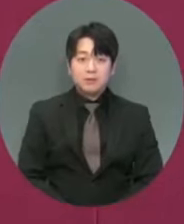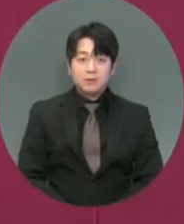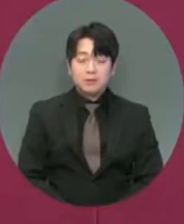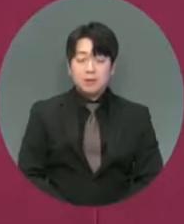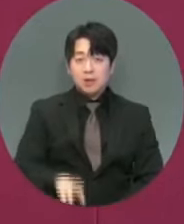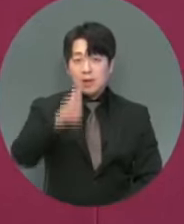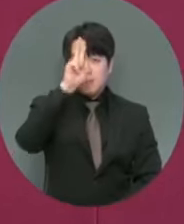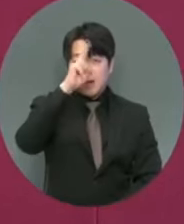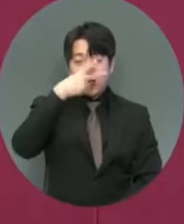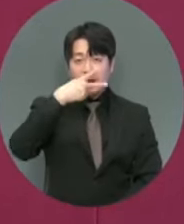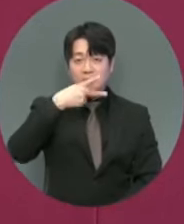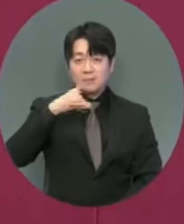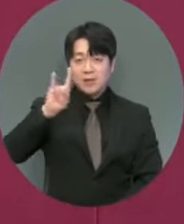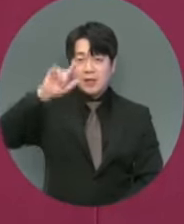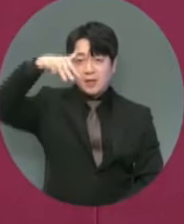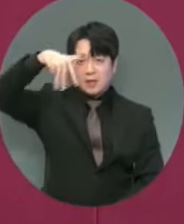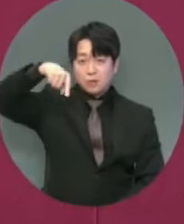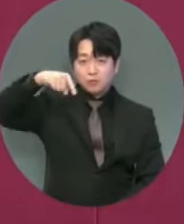박대출 의원,